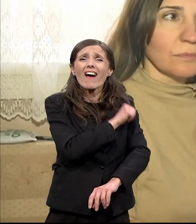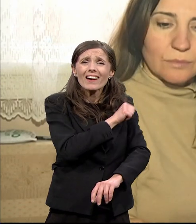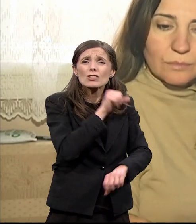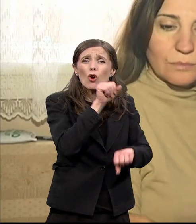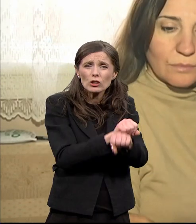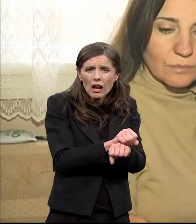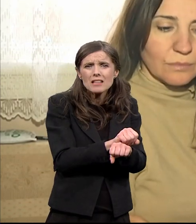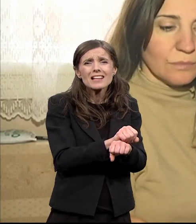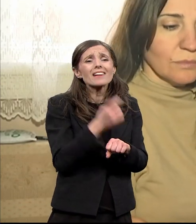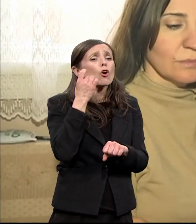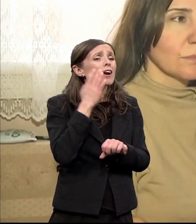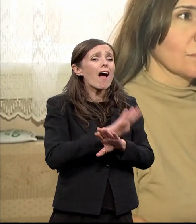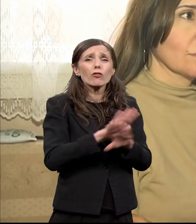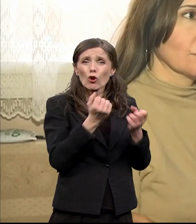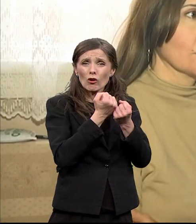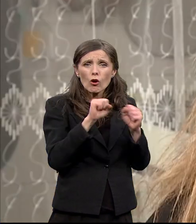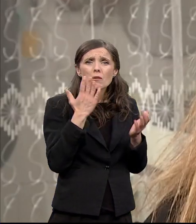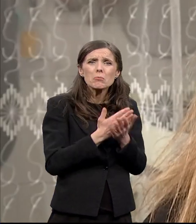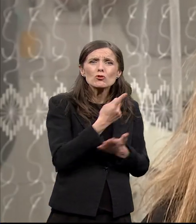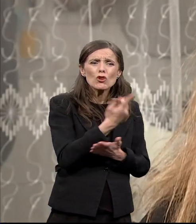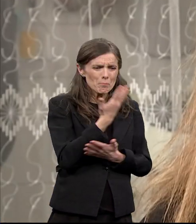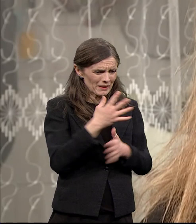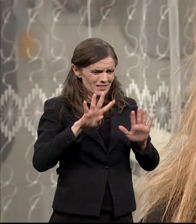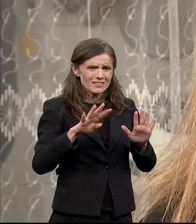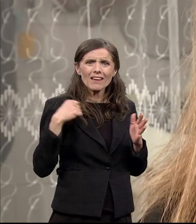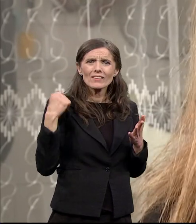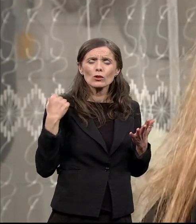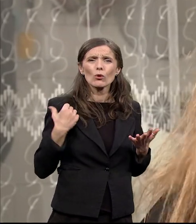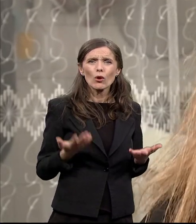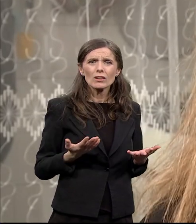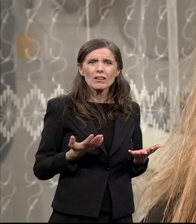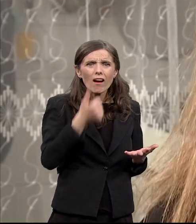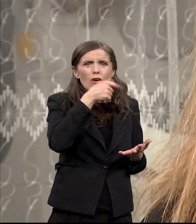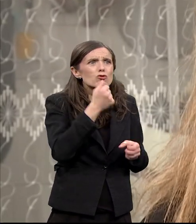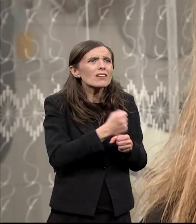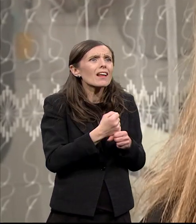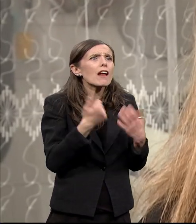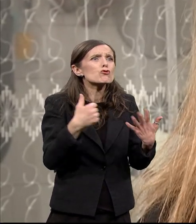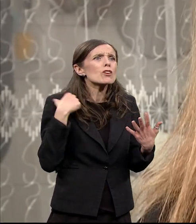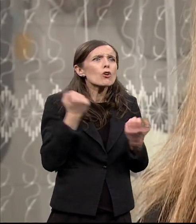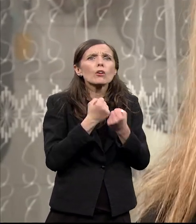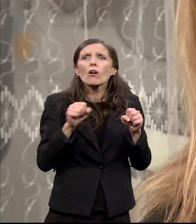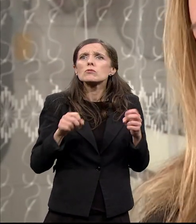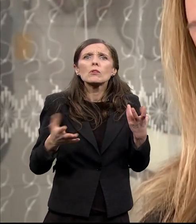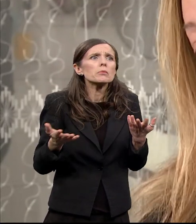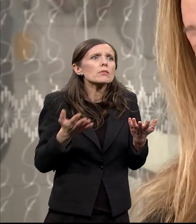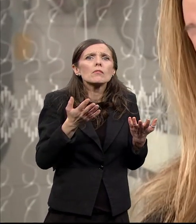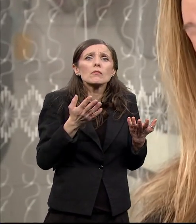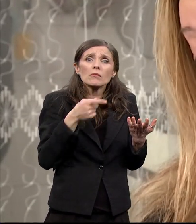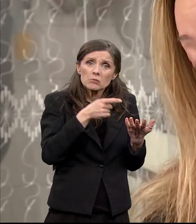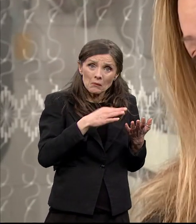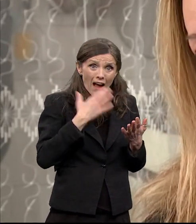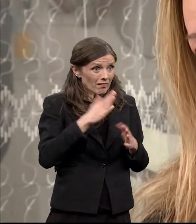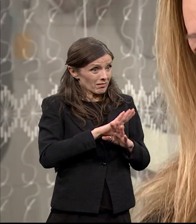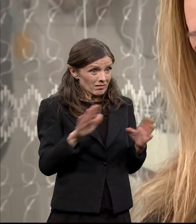da ima 59 godina kad bude izašao iz zatvora. Šta će on da radi u 60. godini? Koliko će on moći da